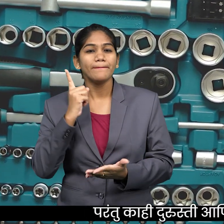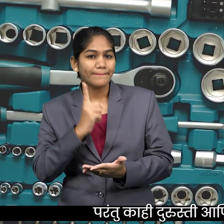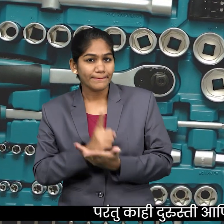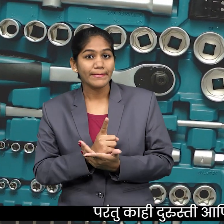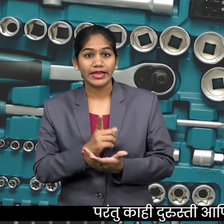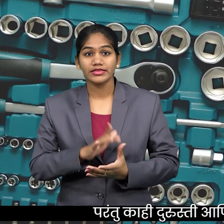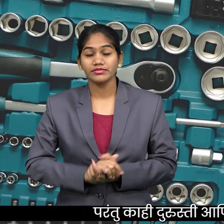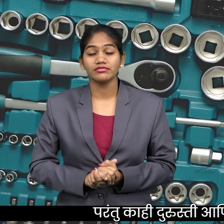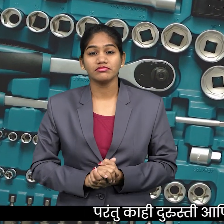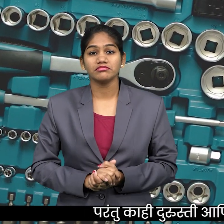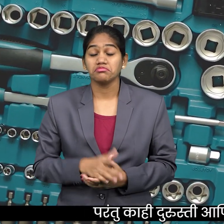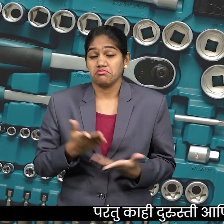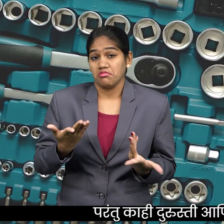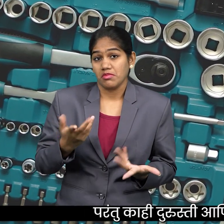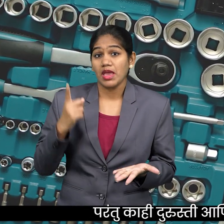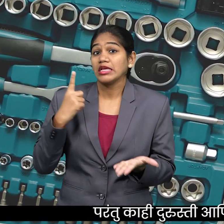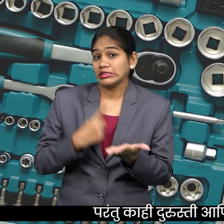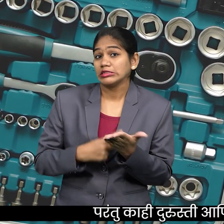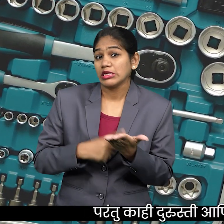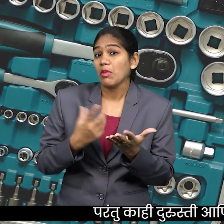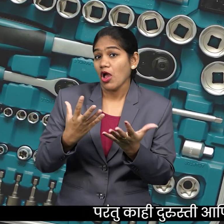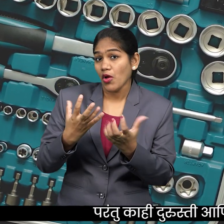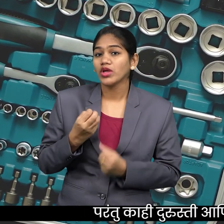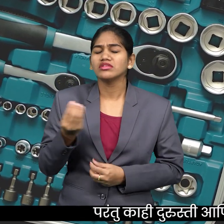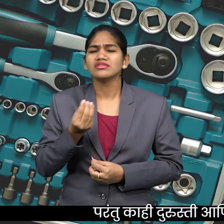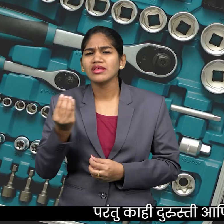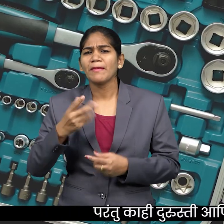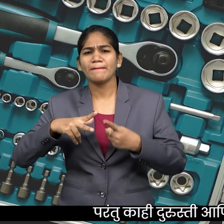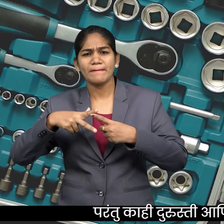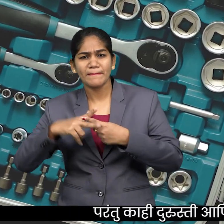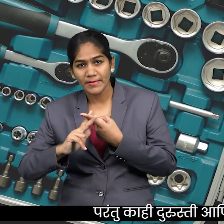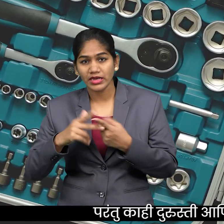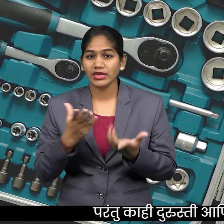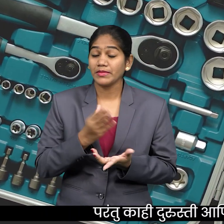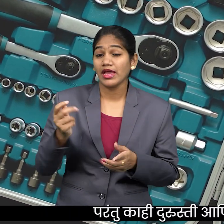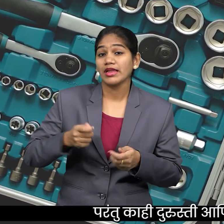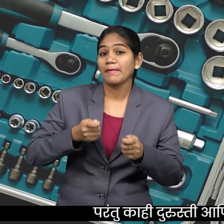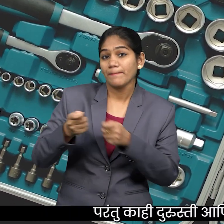परंतु काही दुरुस्ती आणि देखभालीची मागणी करू शकतात,